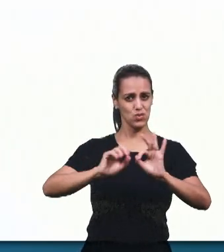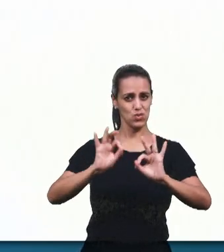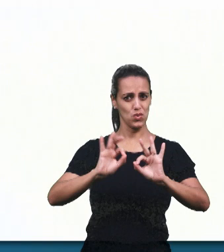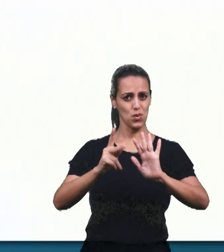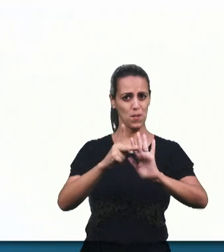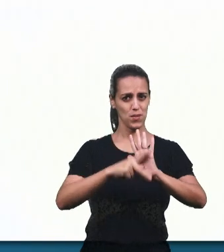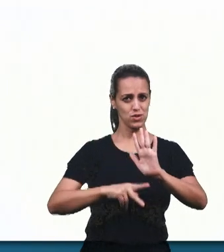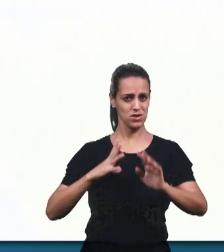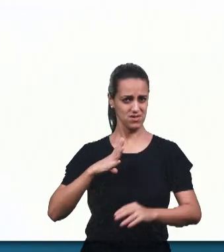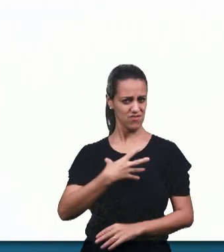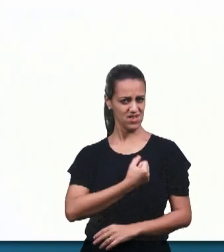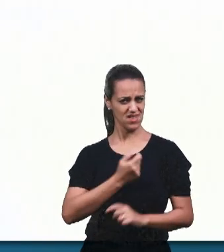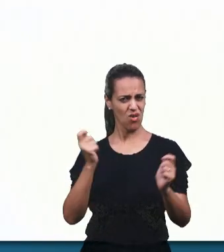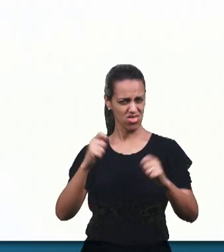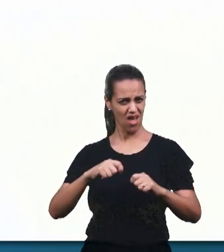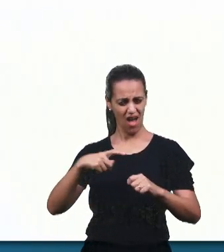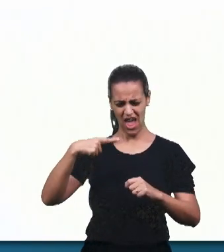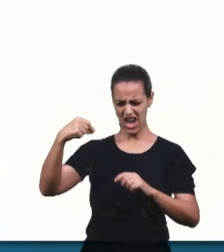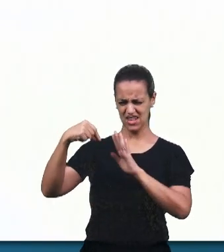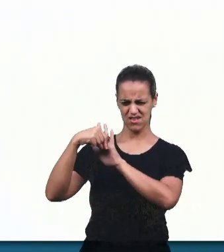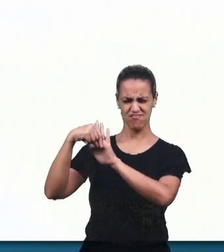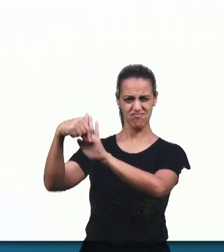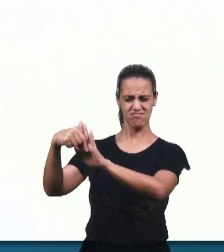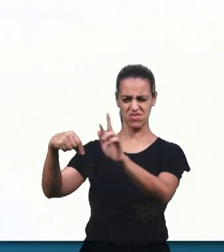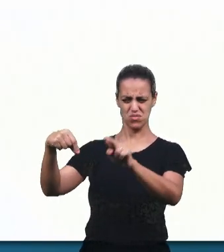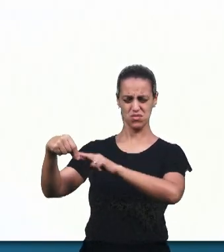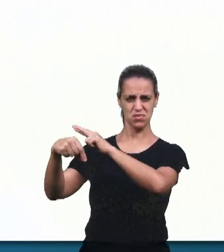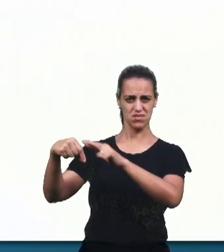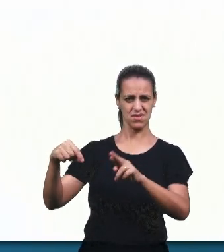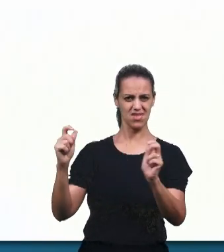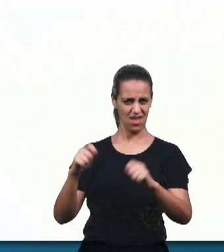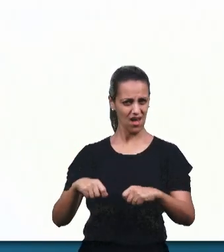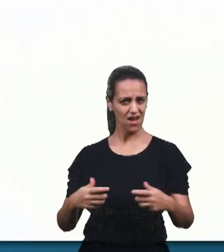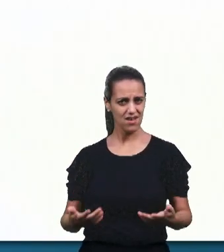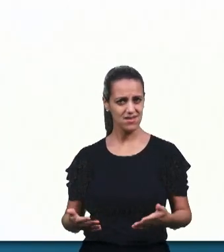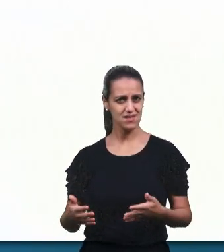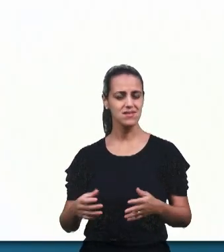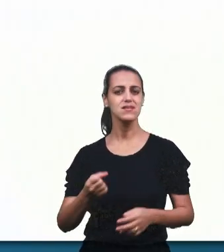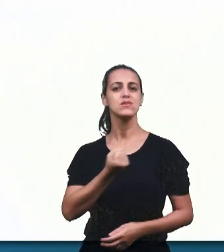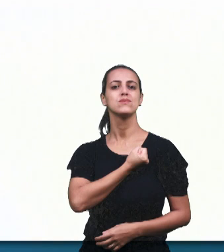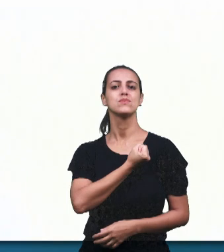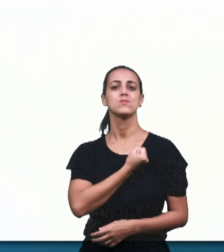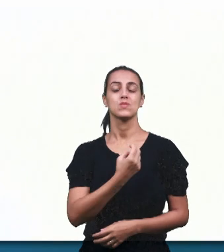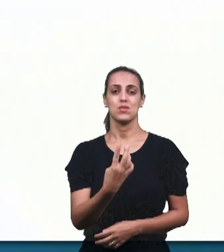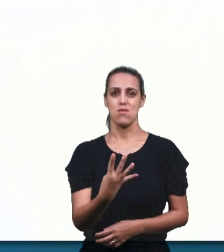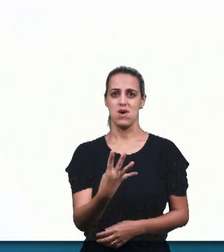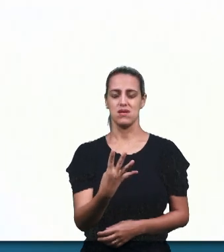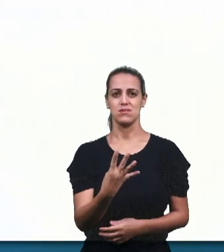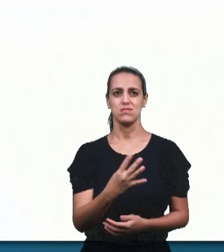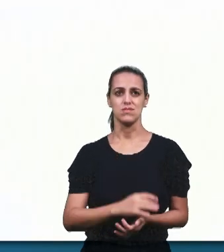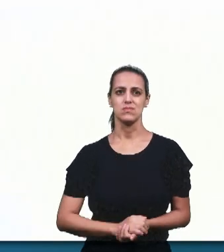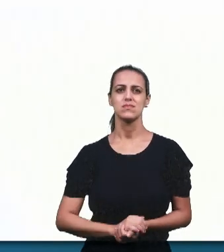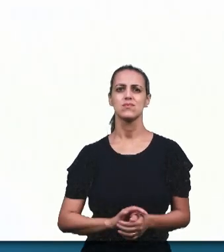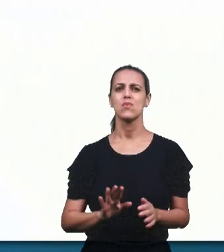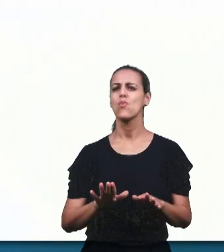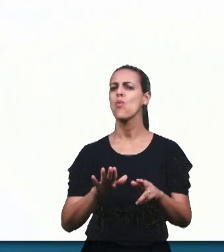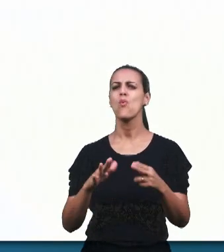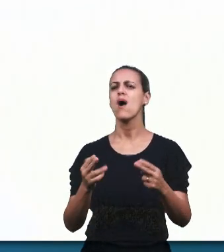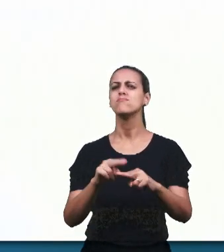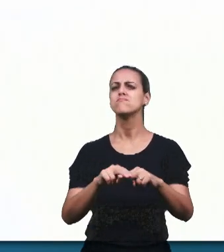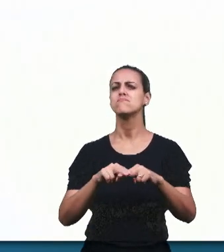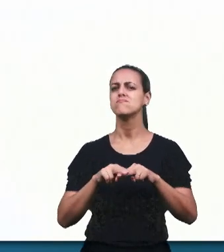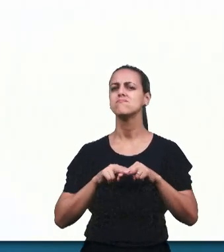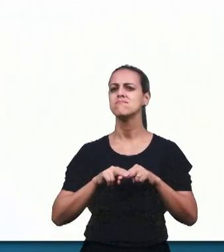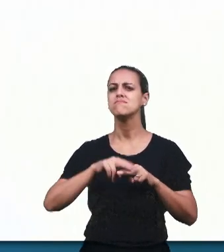texte biblique qui va faciliter cette réponse. La question 4. Pour quelle finalité Dieu t'a